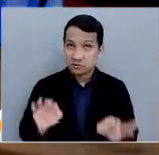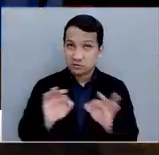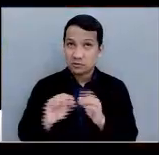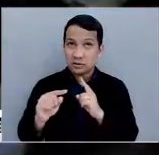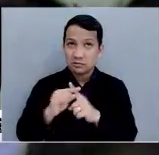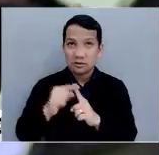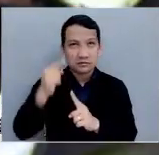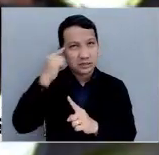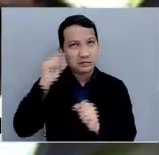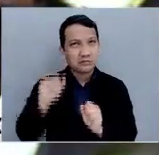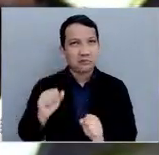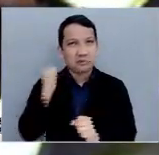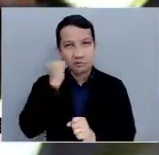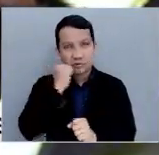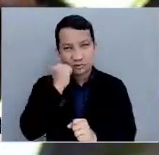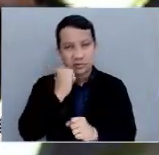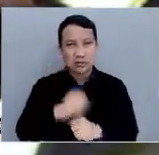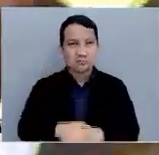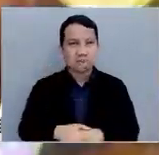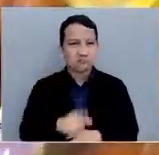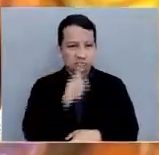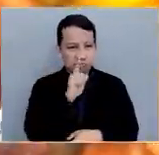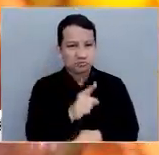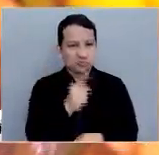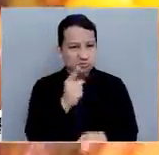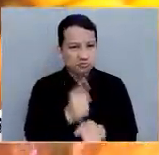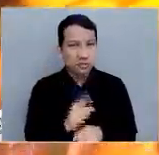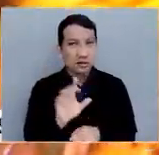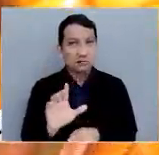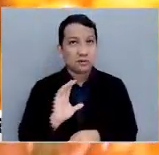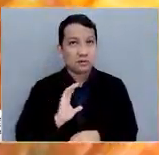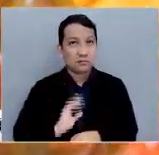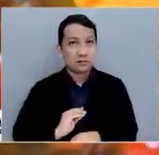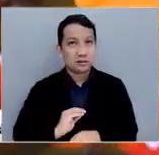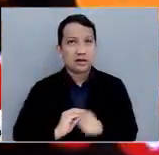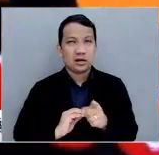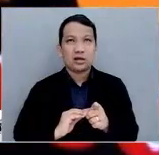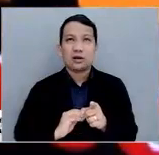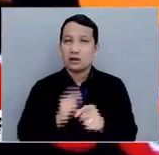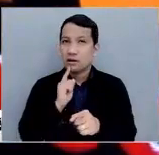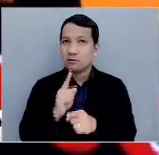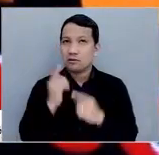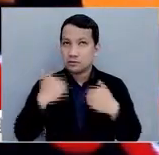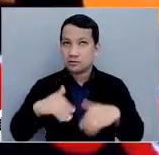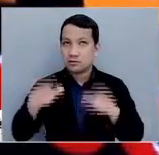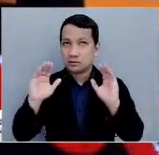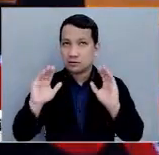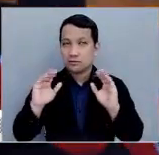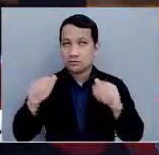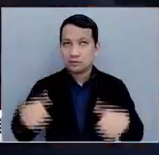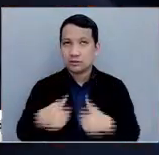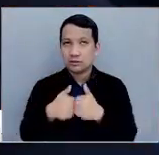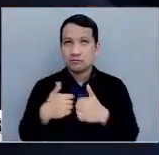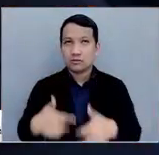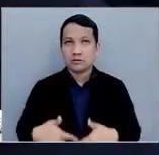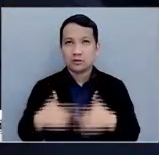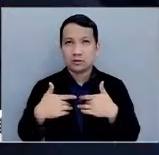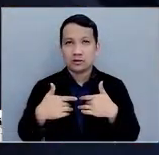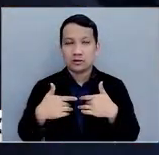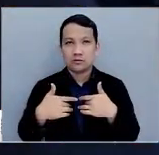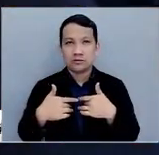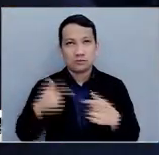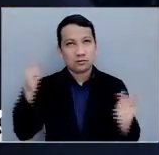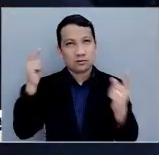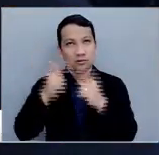positive. Tunay nga naman na kapag hindi ka pinanghinaan ng loob at hindi sumuko sa mga hamon ng buhay, makakamit